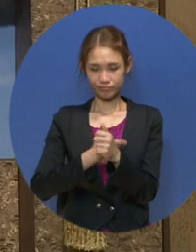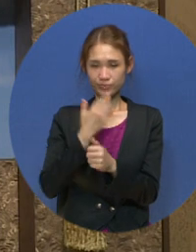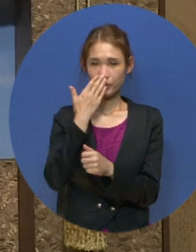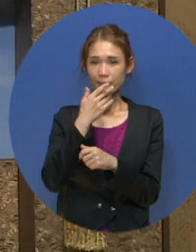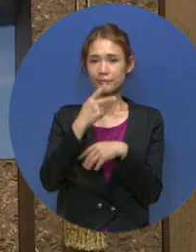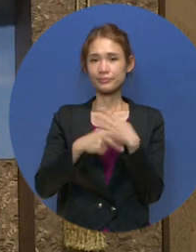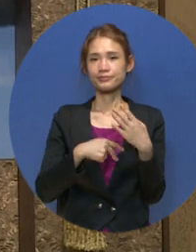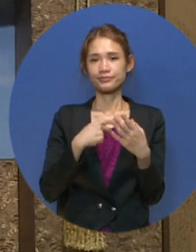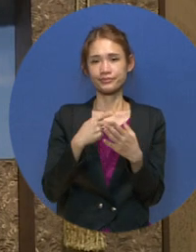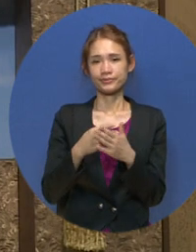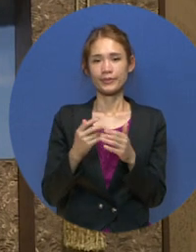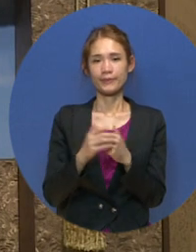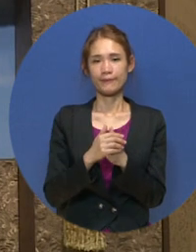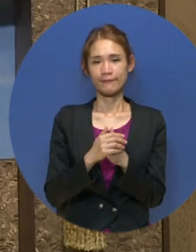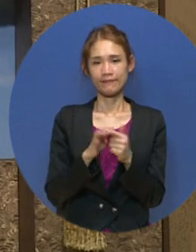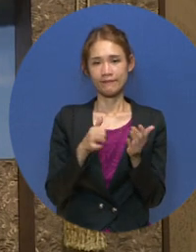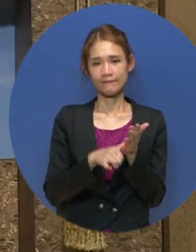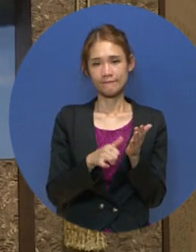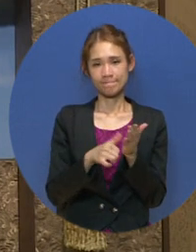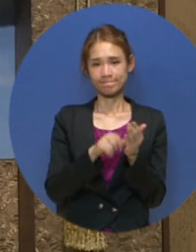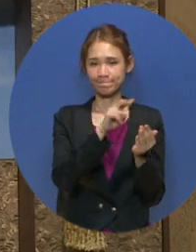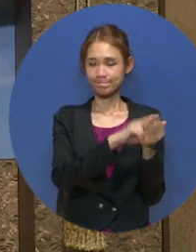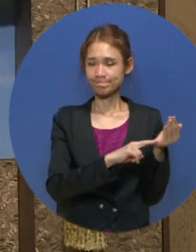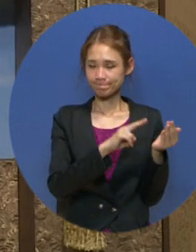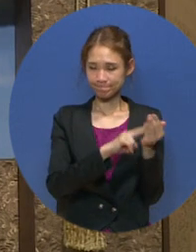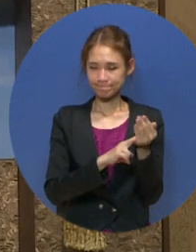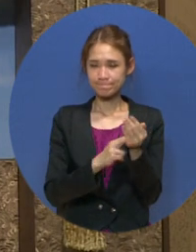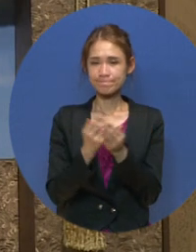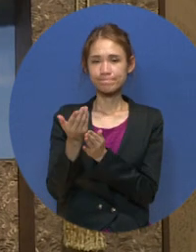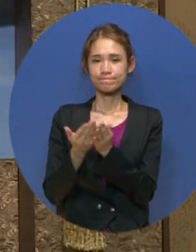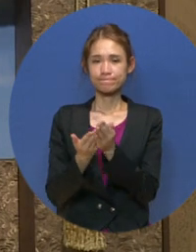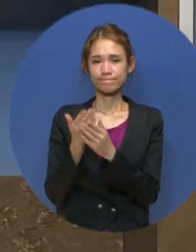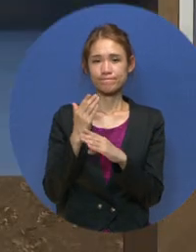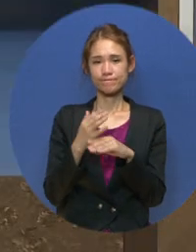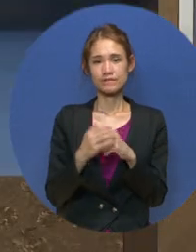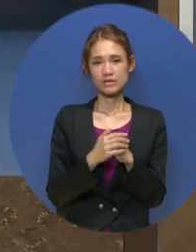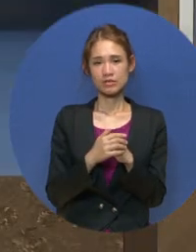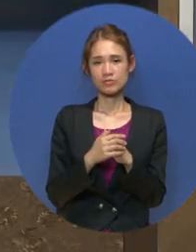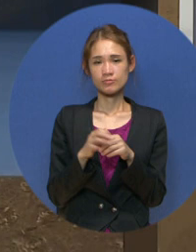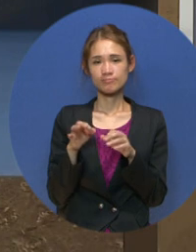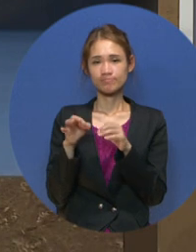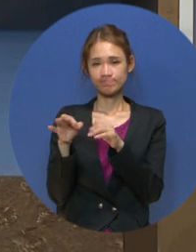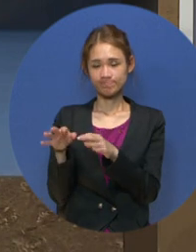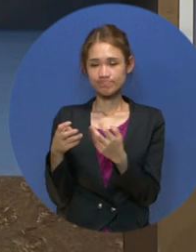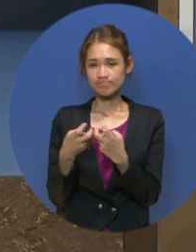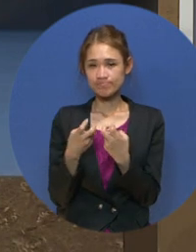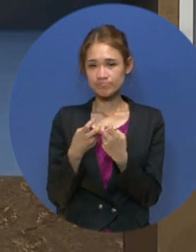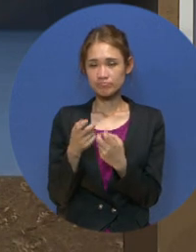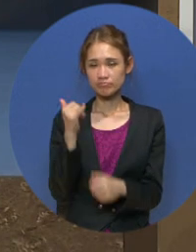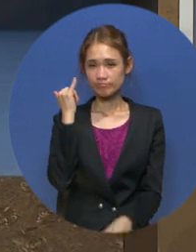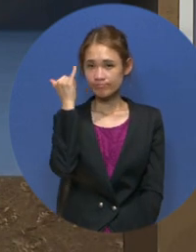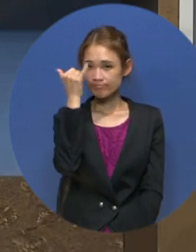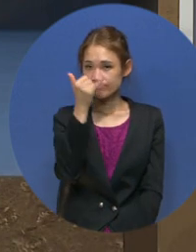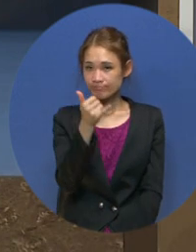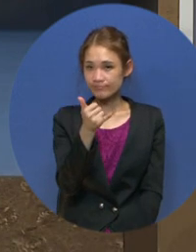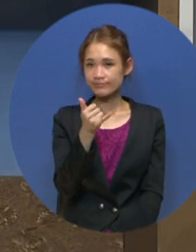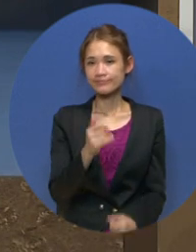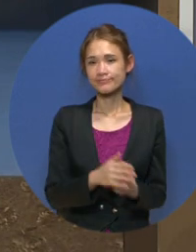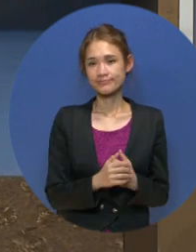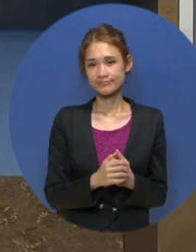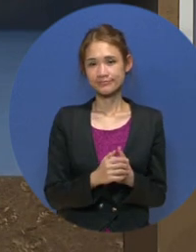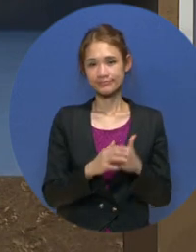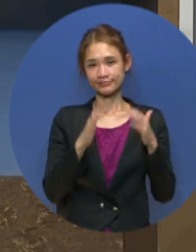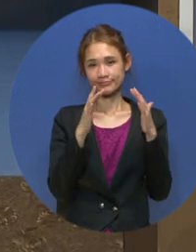있는 시스템으로 물건을 이렇게 판매하거나 유통하고 있습니다. 네. 그럼 이제 기증을 할 수 있는 방법으로는 전화를 하거나